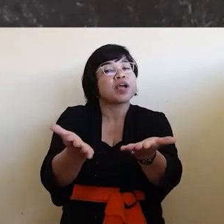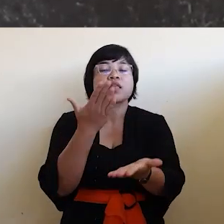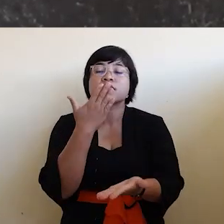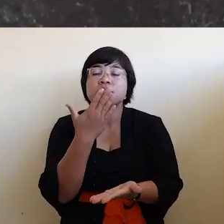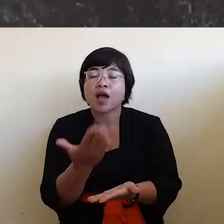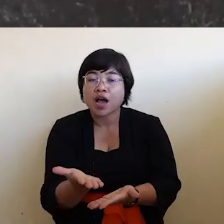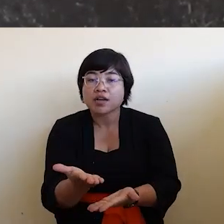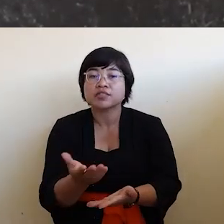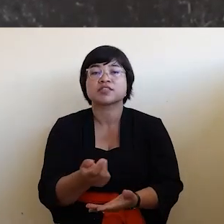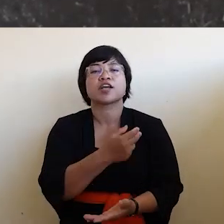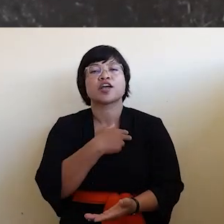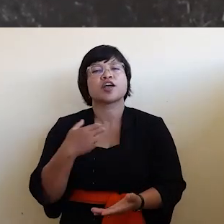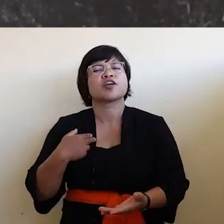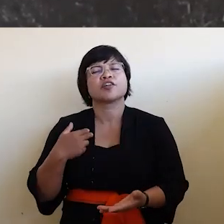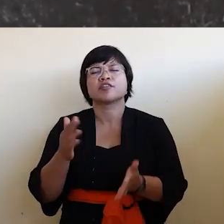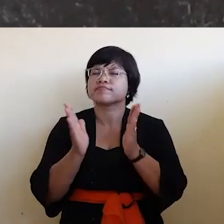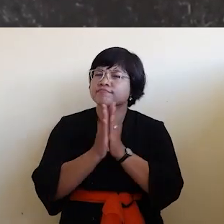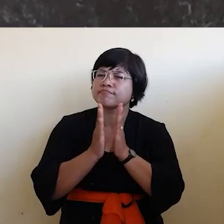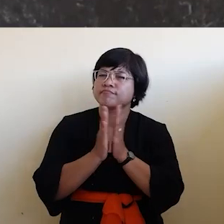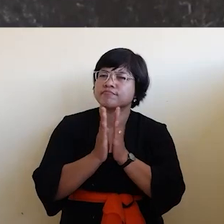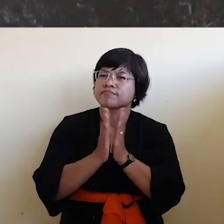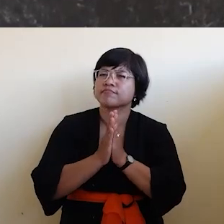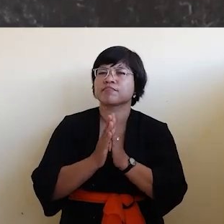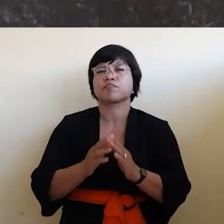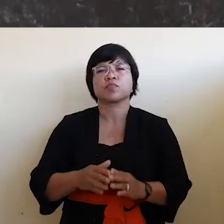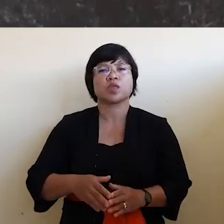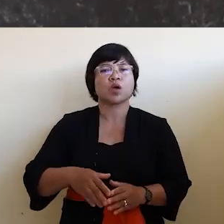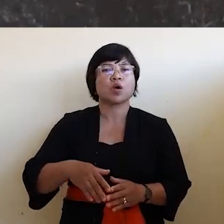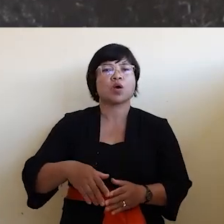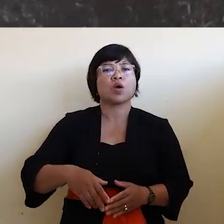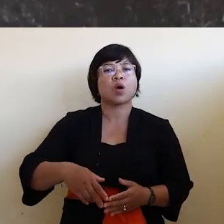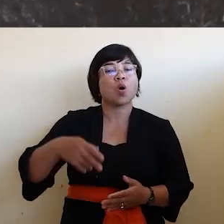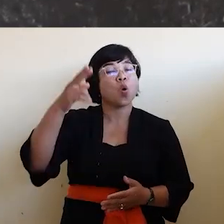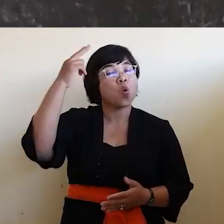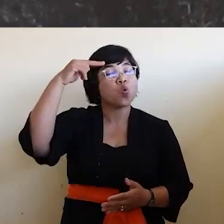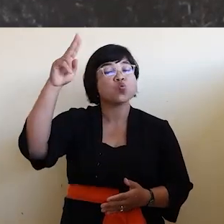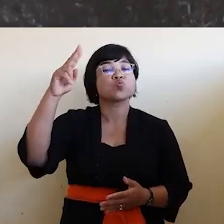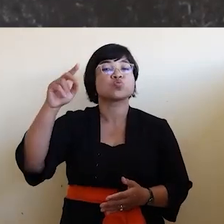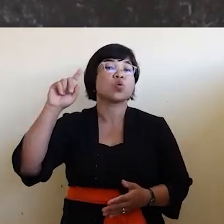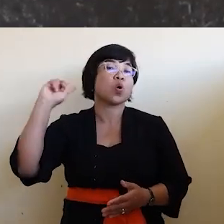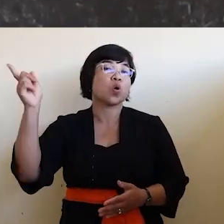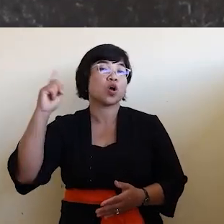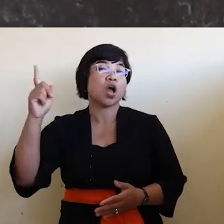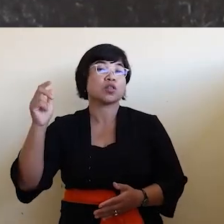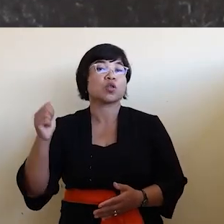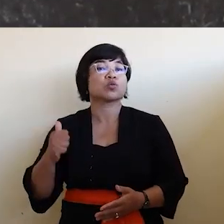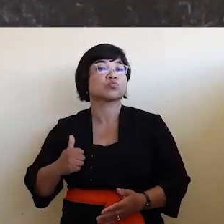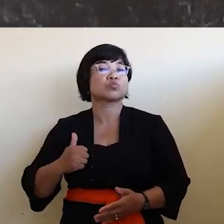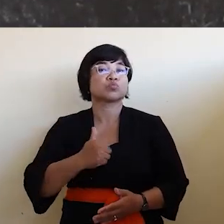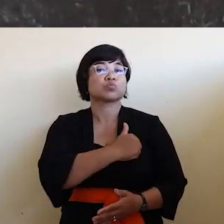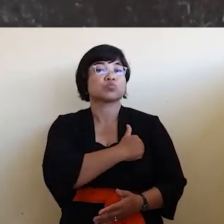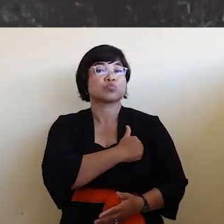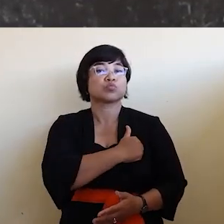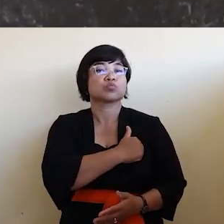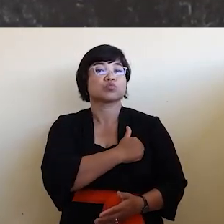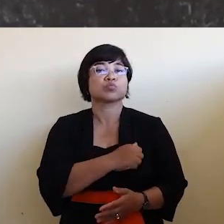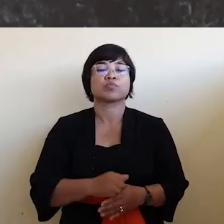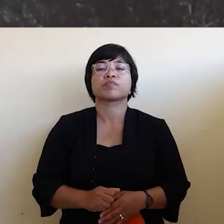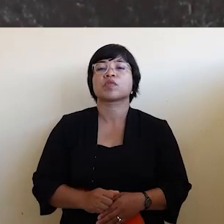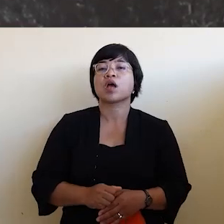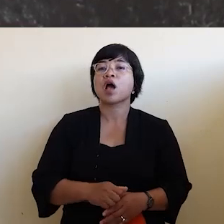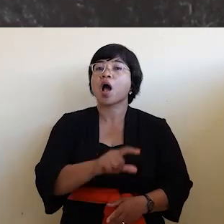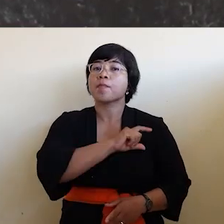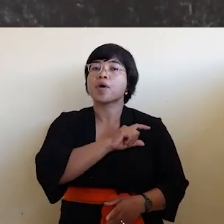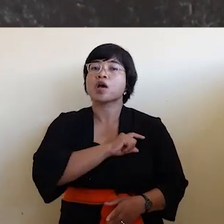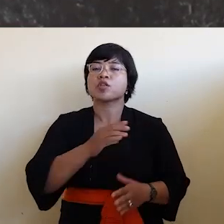menyampaikan terima kasih dan penghargaan yang setinggi-tingginya kepada Kantor